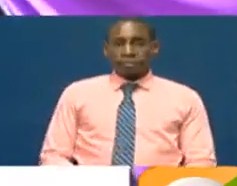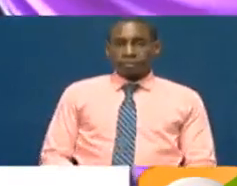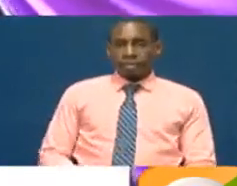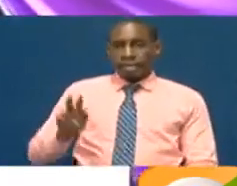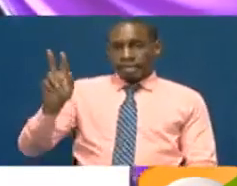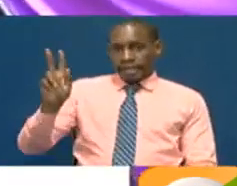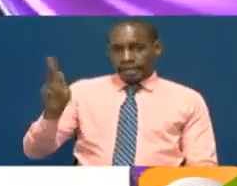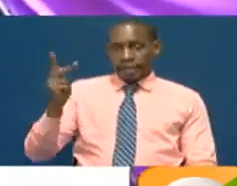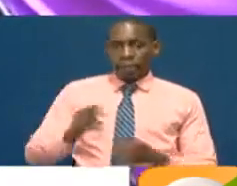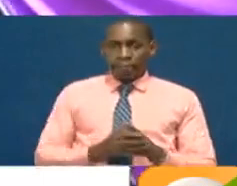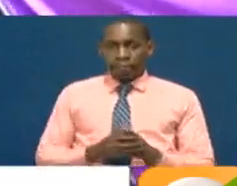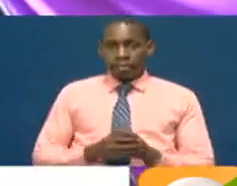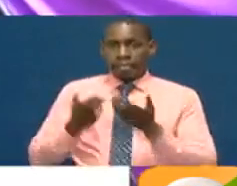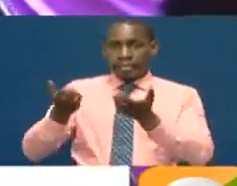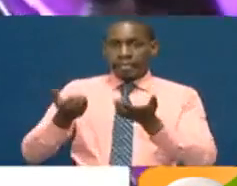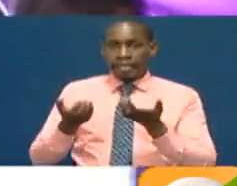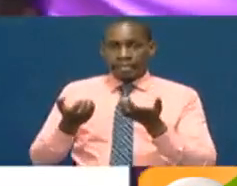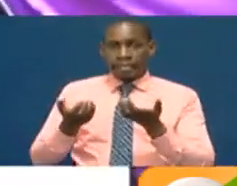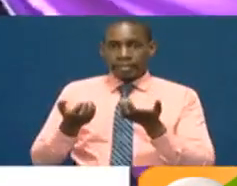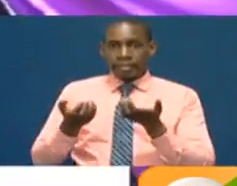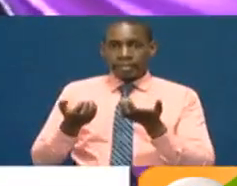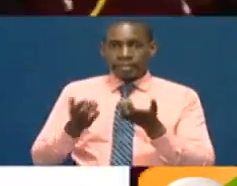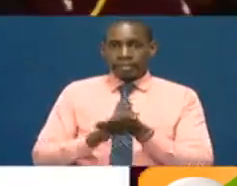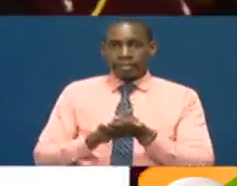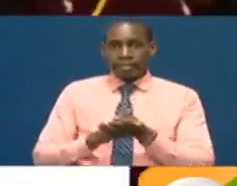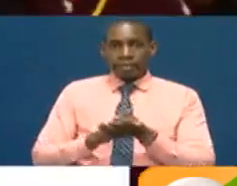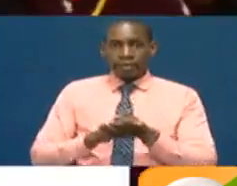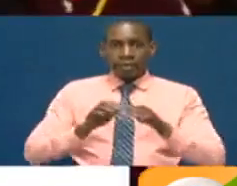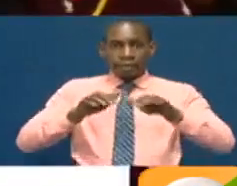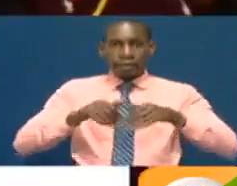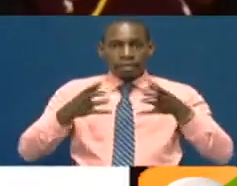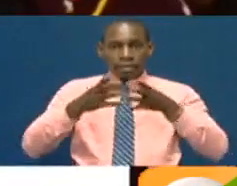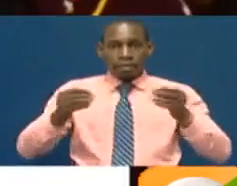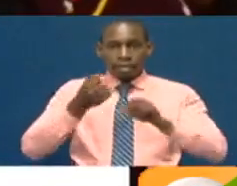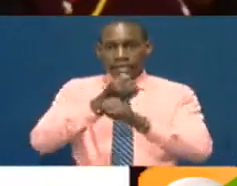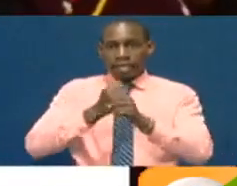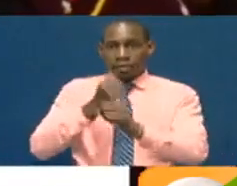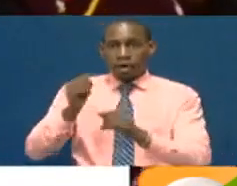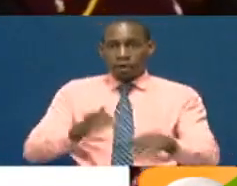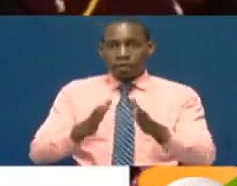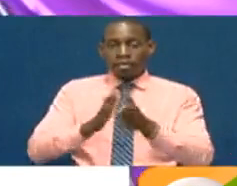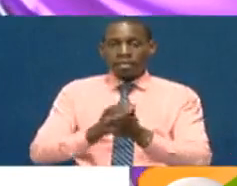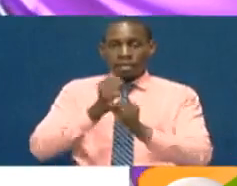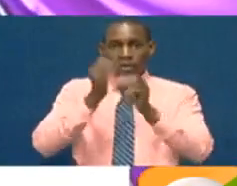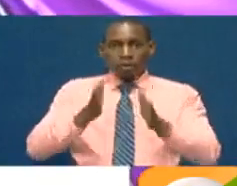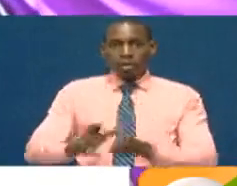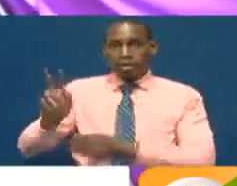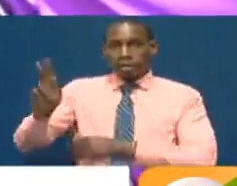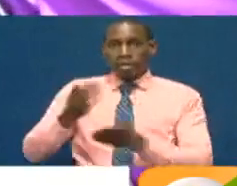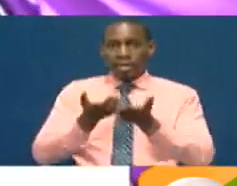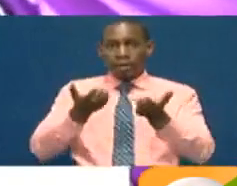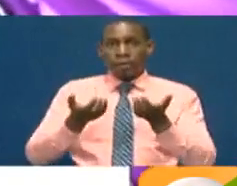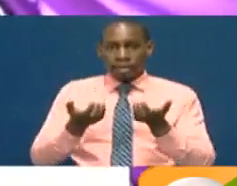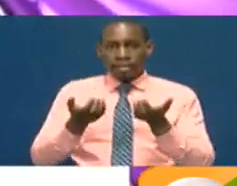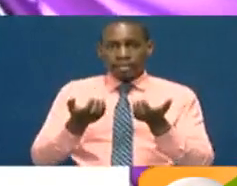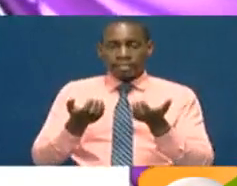sehemu kame, zinahitaji kilimo cha pamba, kubuni ajira. Wafanyikazi wa Kenya wanahitaji